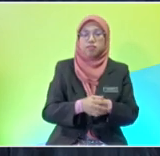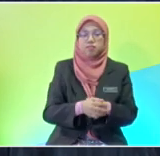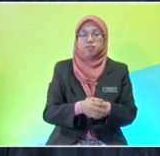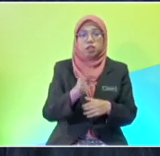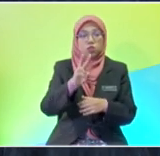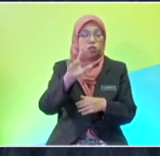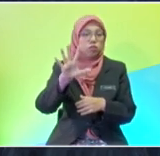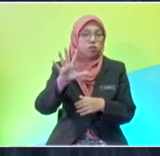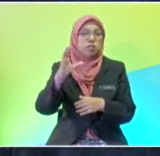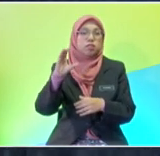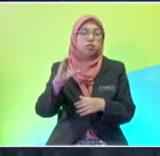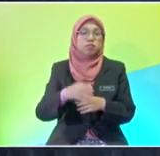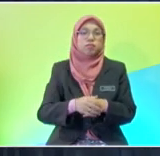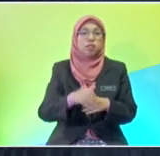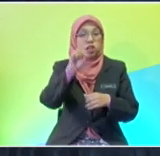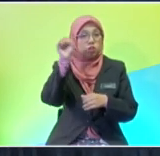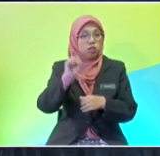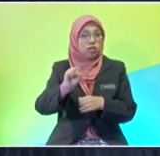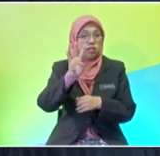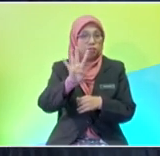soalnya yang keempat